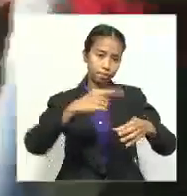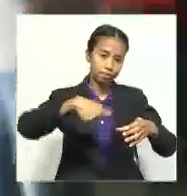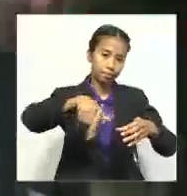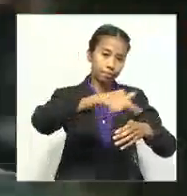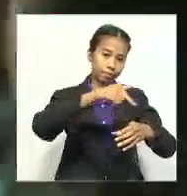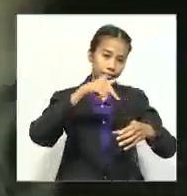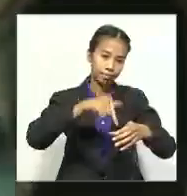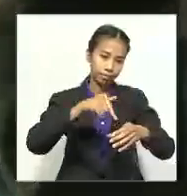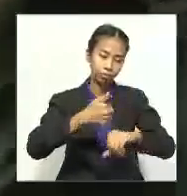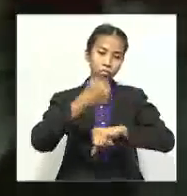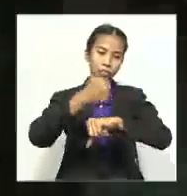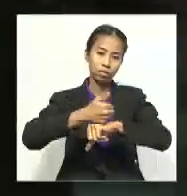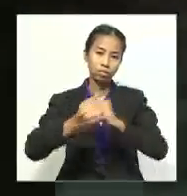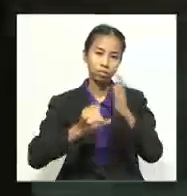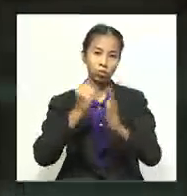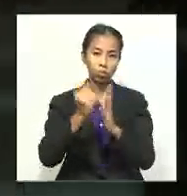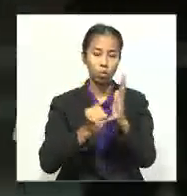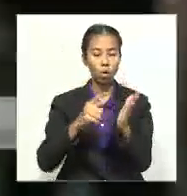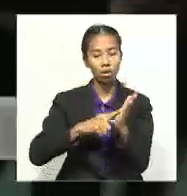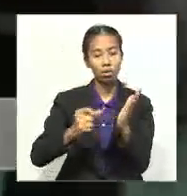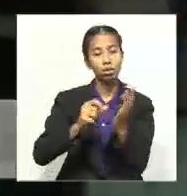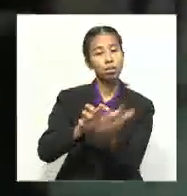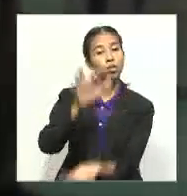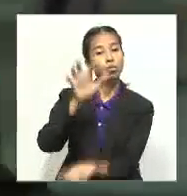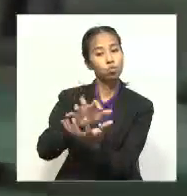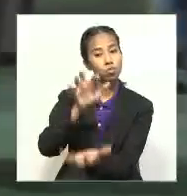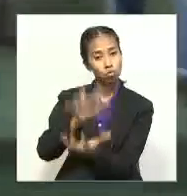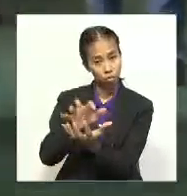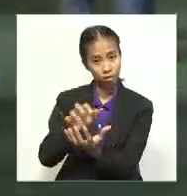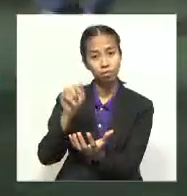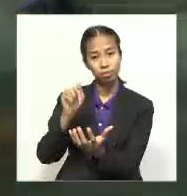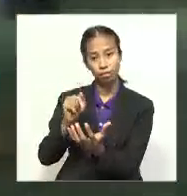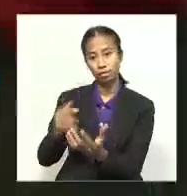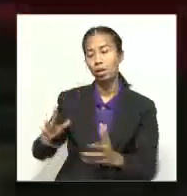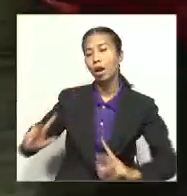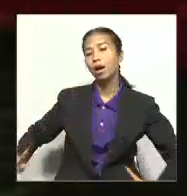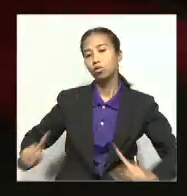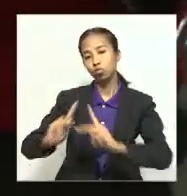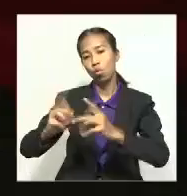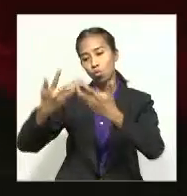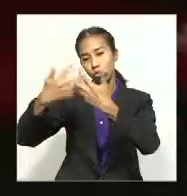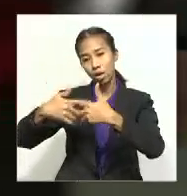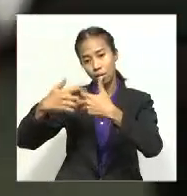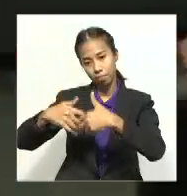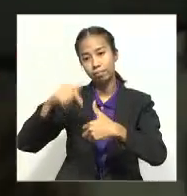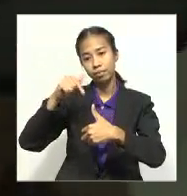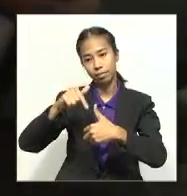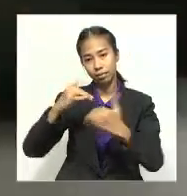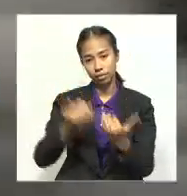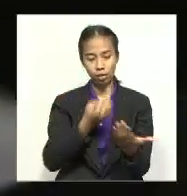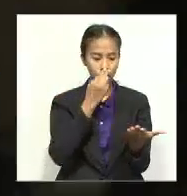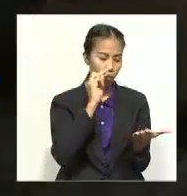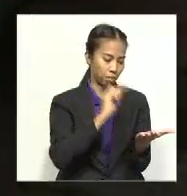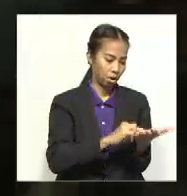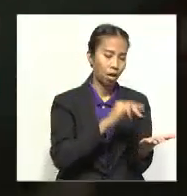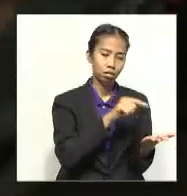ติชายอุทัยพันธ์ผู้ว่าราชการจังหวัดสมุทรปราการนะครับและเจ้าหน้าที่กระทรวงอุตสาหกรรมพร้อมหน่วยงานที่เกี่ยวข้องได้นำหมายค้นศ